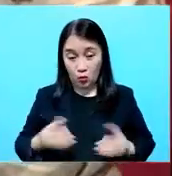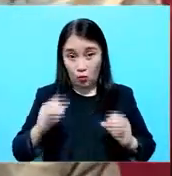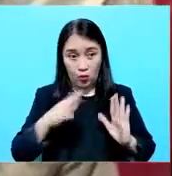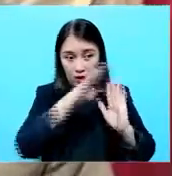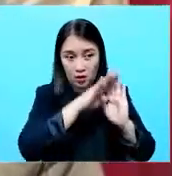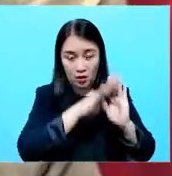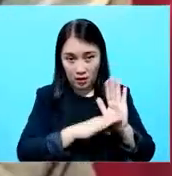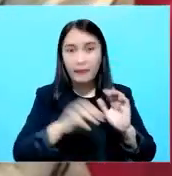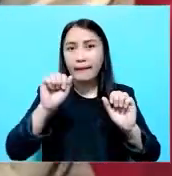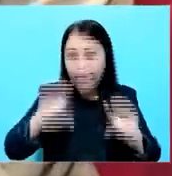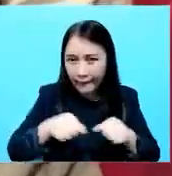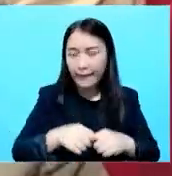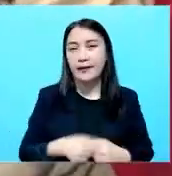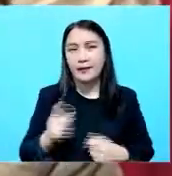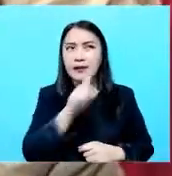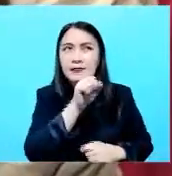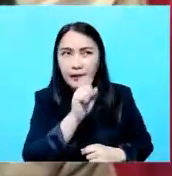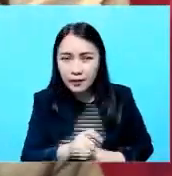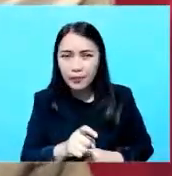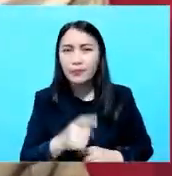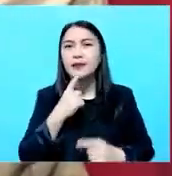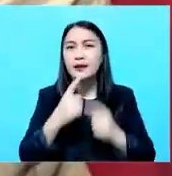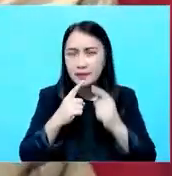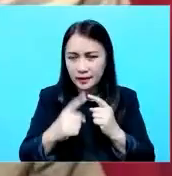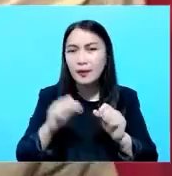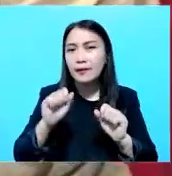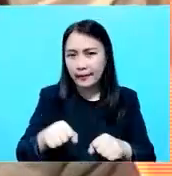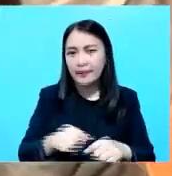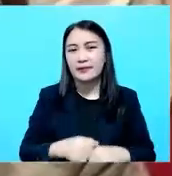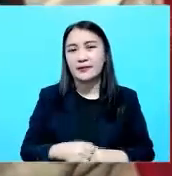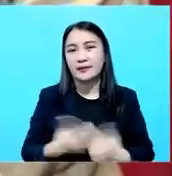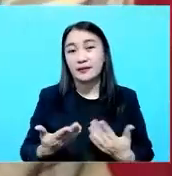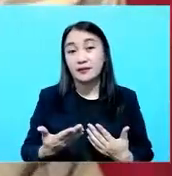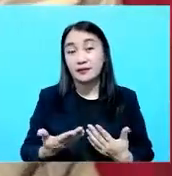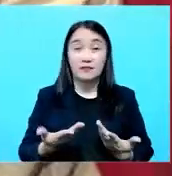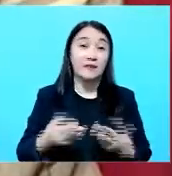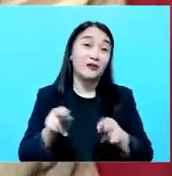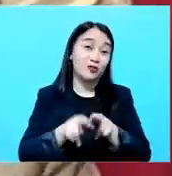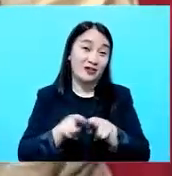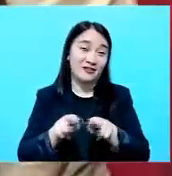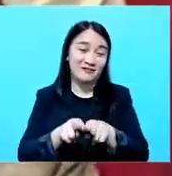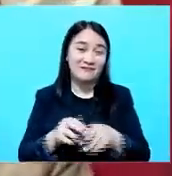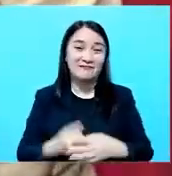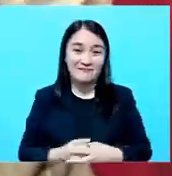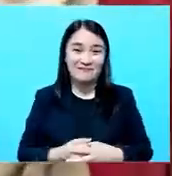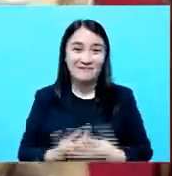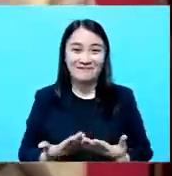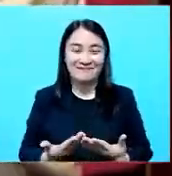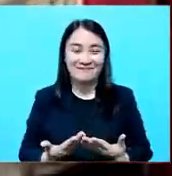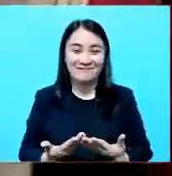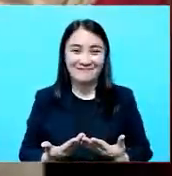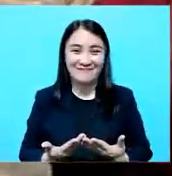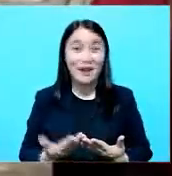lahat ng tanong mo at sinasabi mo, depende yun sa character niya. Kaya, mas nagbumuka siyang natural. Yun talaga, at kaya naman tinaabangan pa